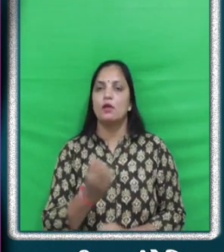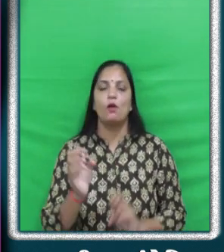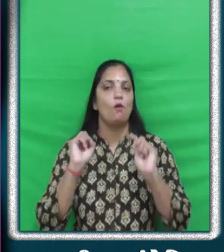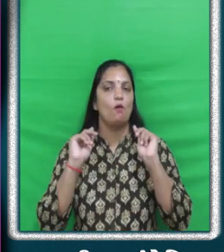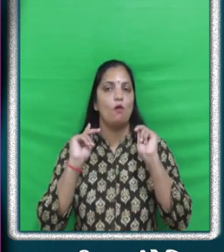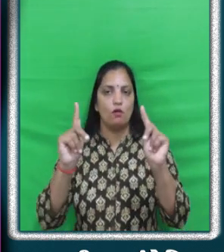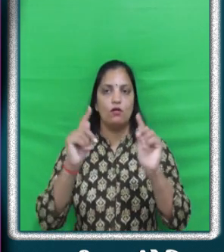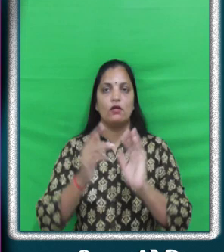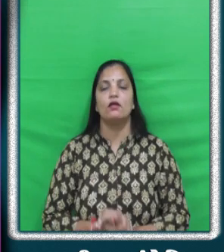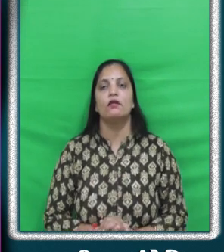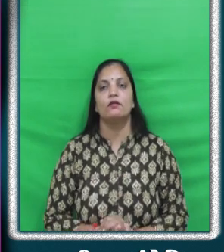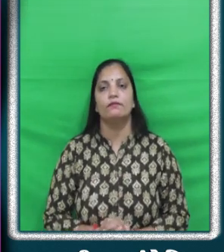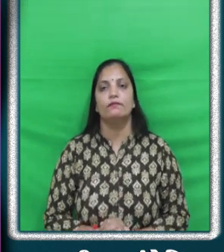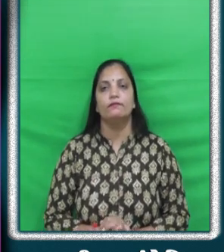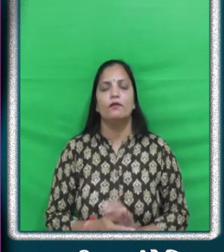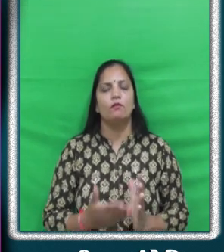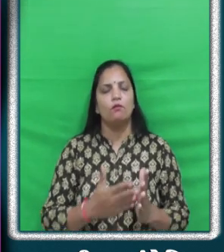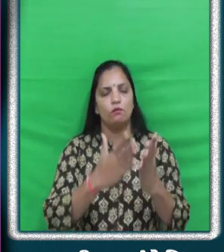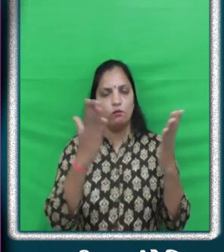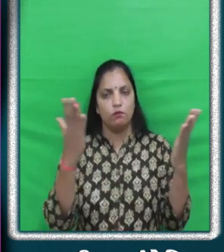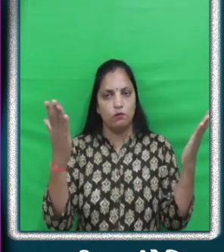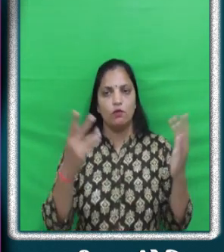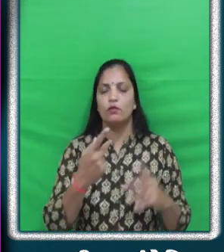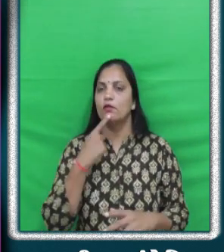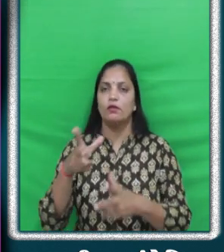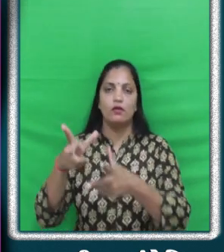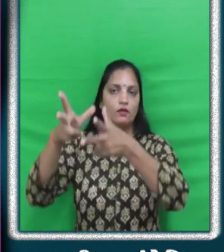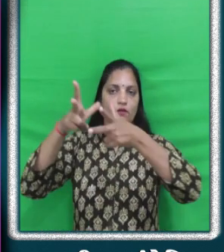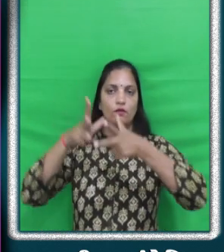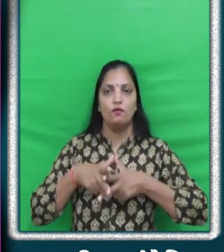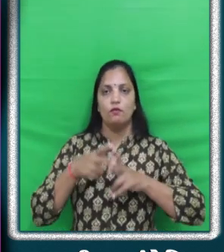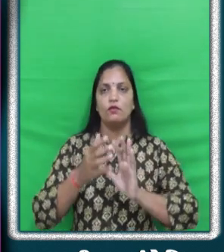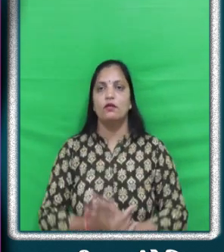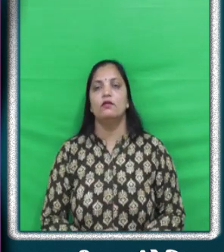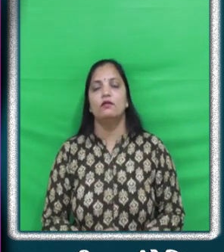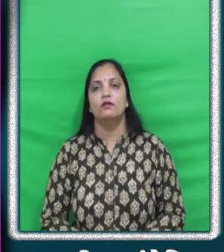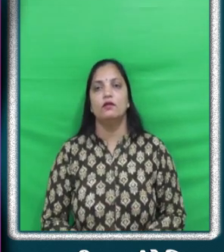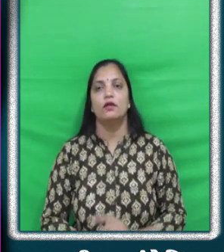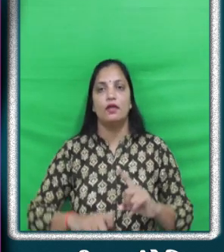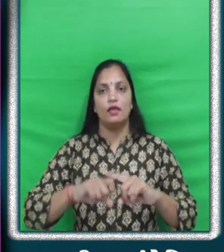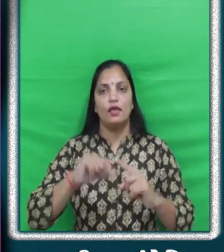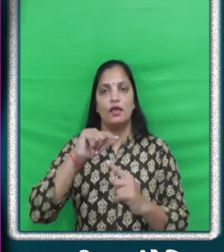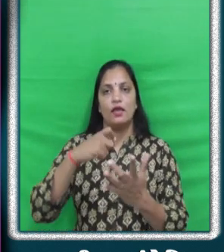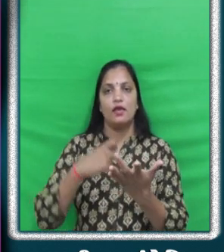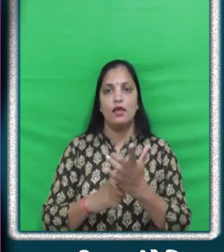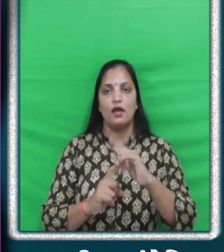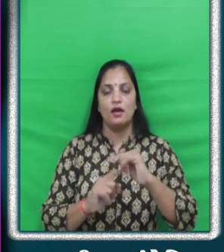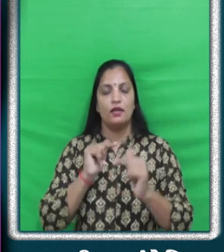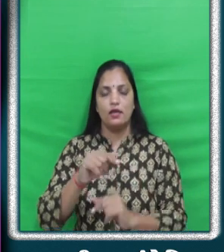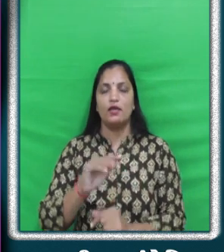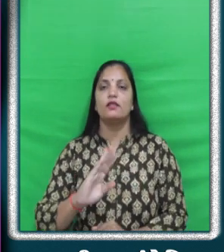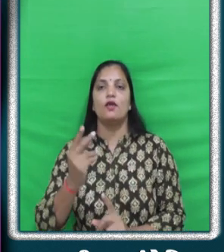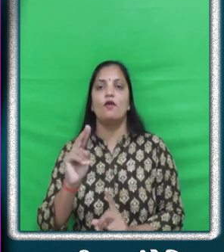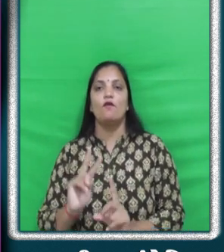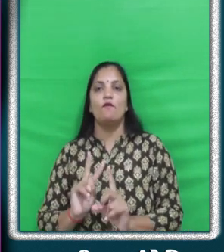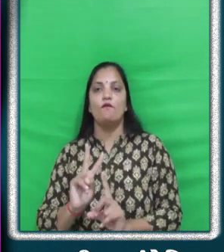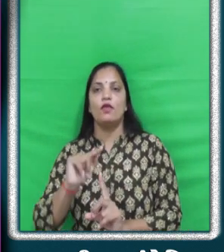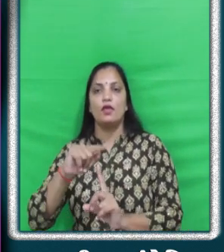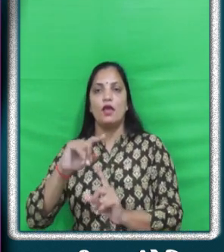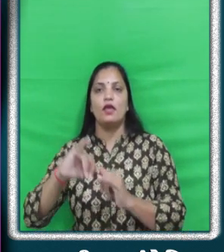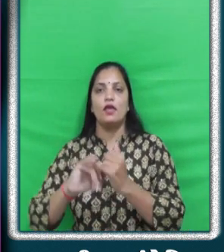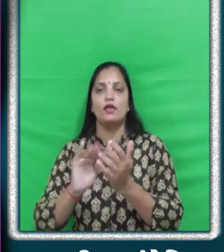બરાબર છે, ઘણા બધા વેરી ગુડ બધા મને કહી રહ્યા છે. યસ, કીર્તિ મને કહે છે, વિશાલ કહી રહ્યો